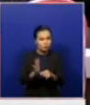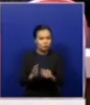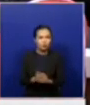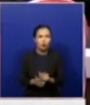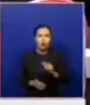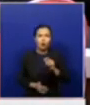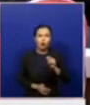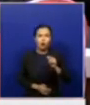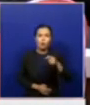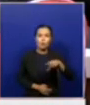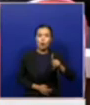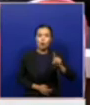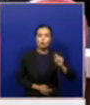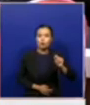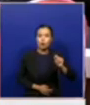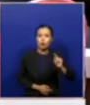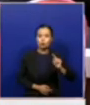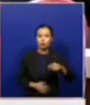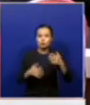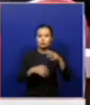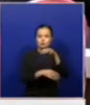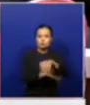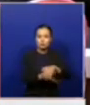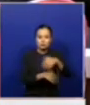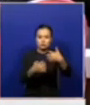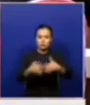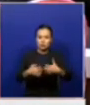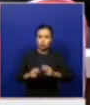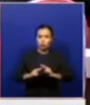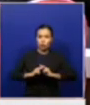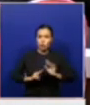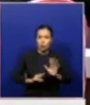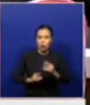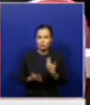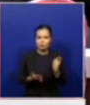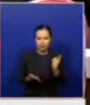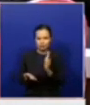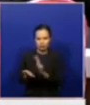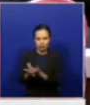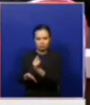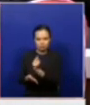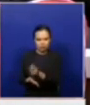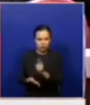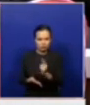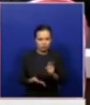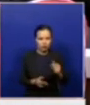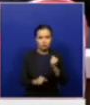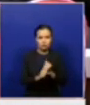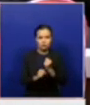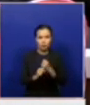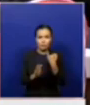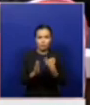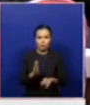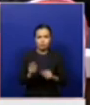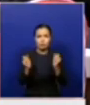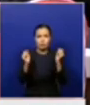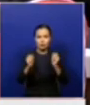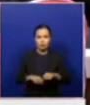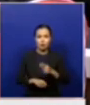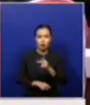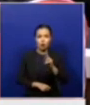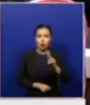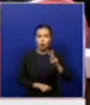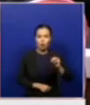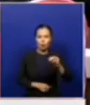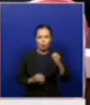เครื่องจักรของตนเองจึงมีการไปจ้างช่วงหลายทอดทำผิดมติคณะรัฐมนตรีเสียหายร้าย